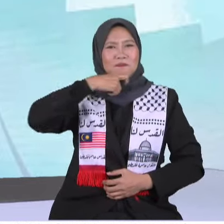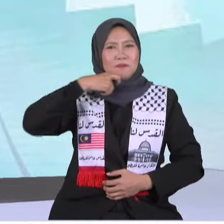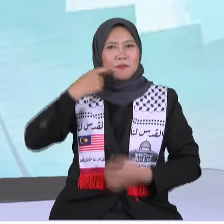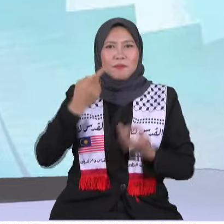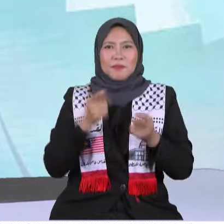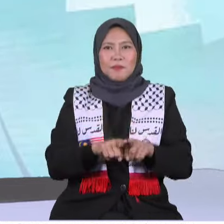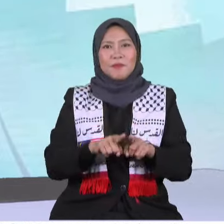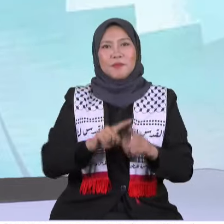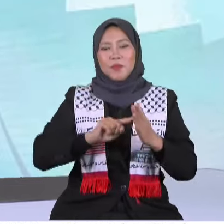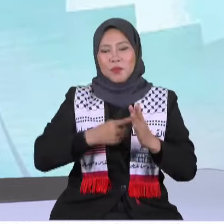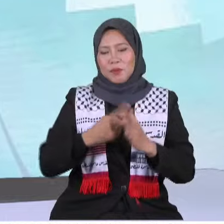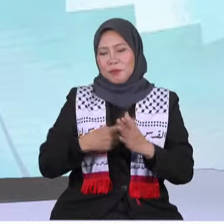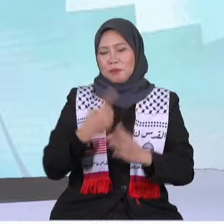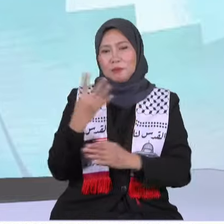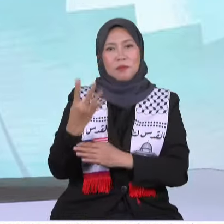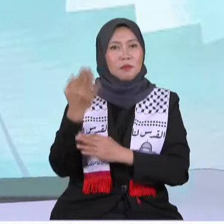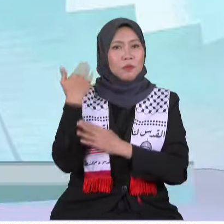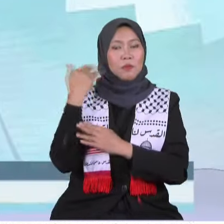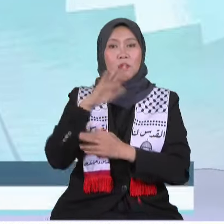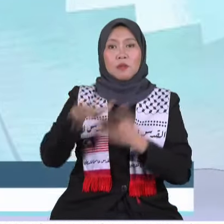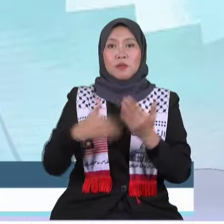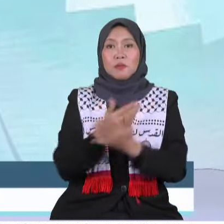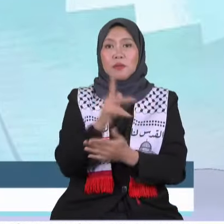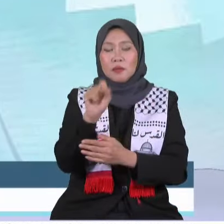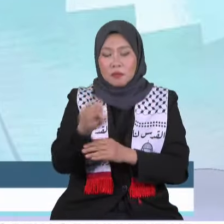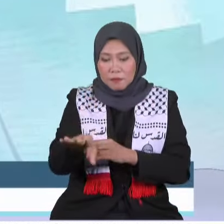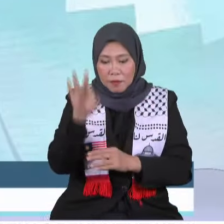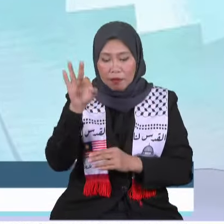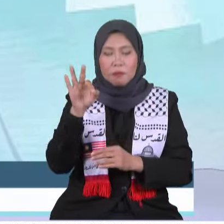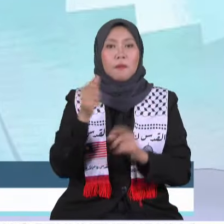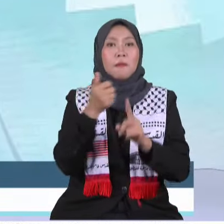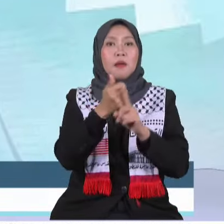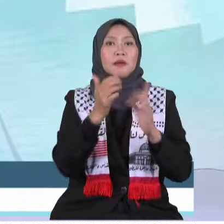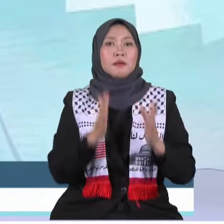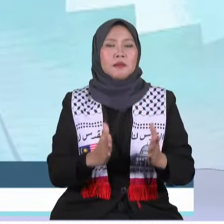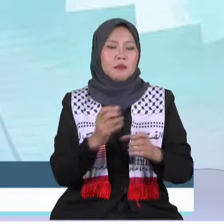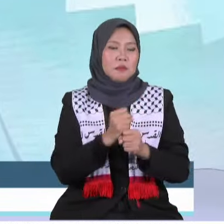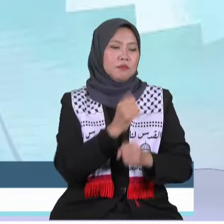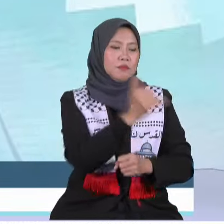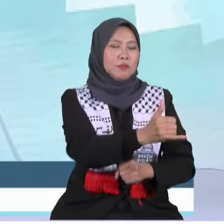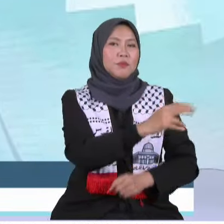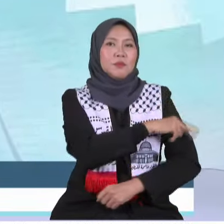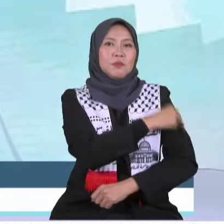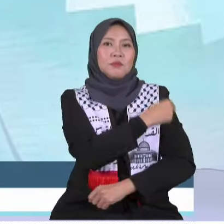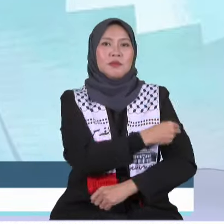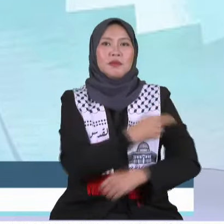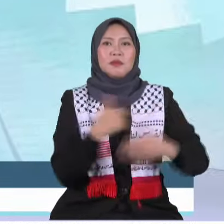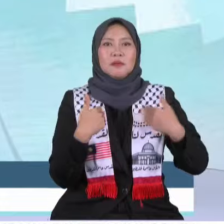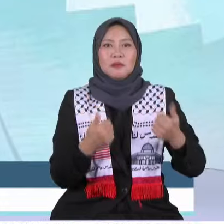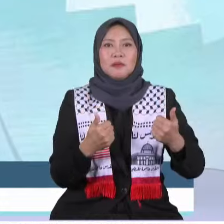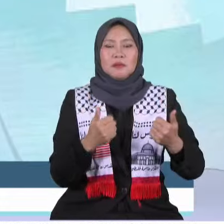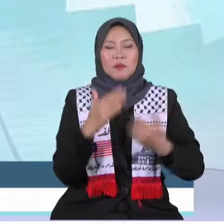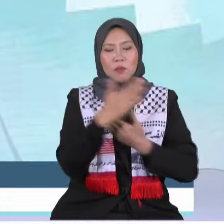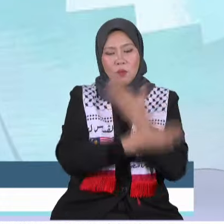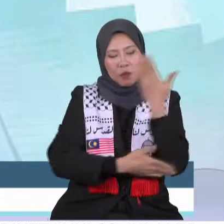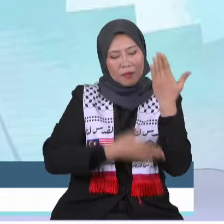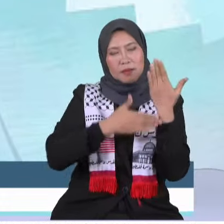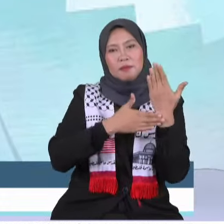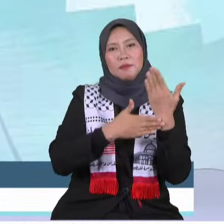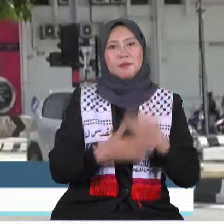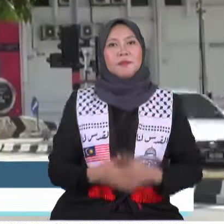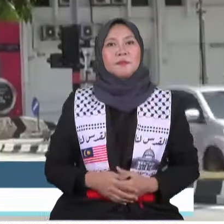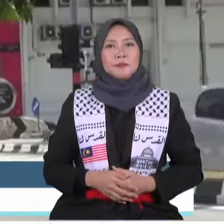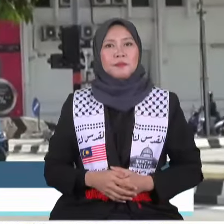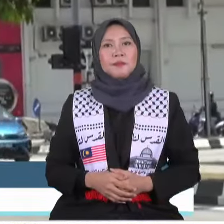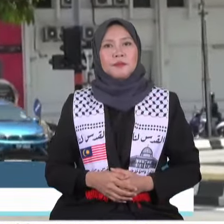itu bermula April lalu. Kesemua kes dikesan selepas mangsa mendapatkan rawatan di fasiliti kesihatan seluruh negeri.